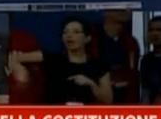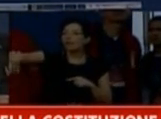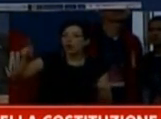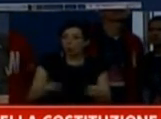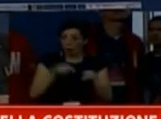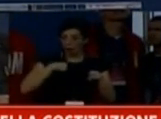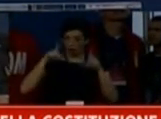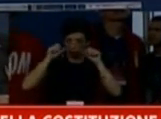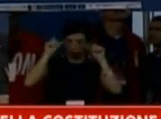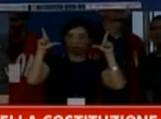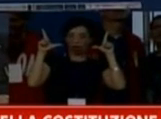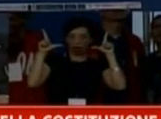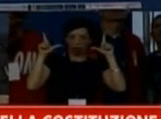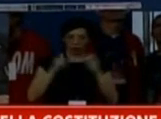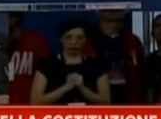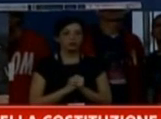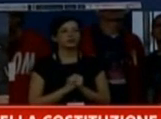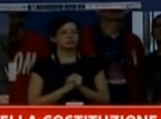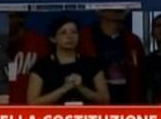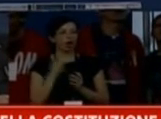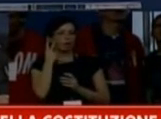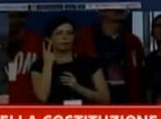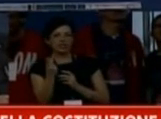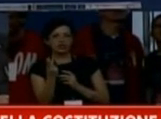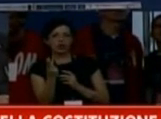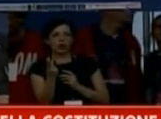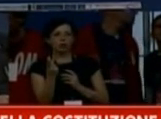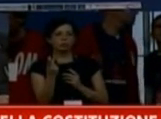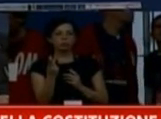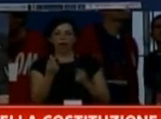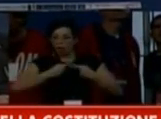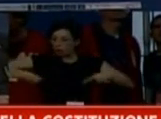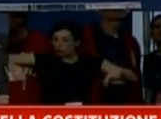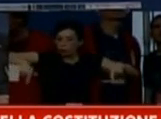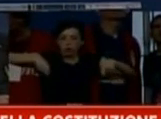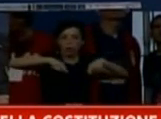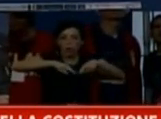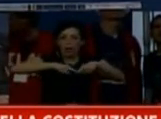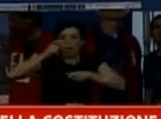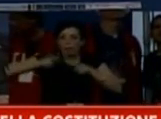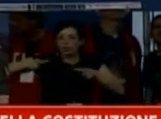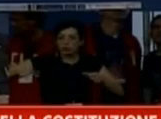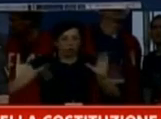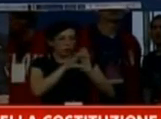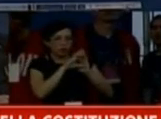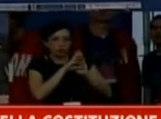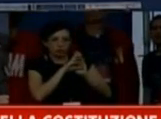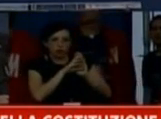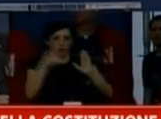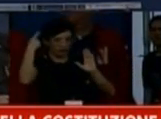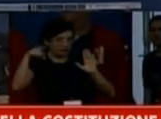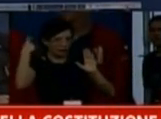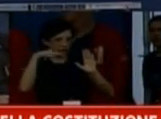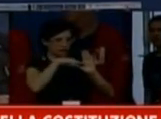sensazione, di vedere questa riunione di tanti costituzionalisti radunati dal